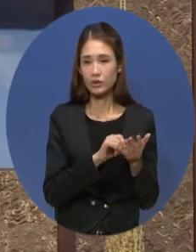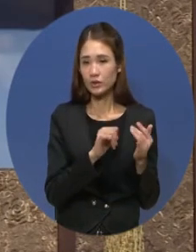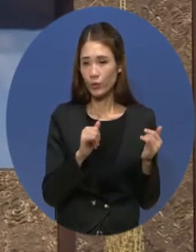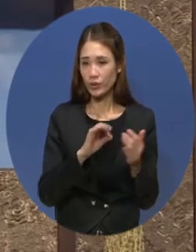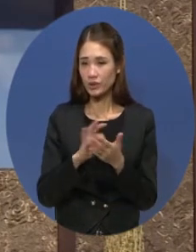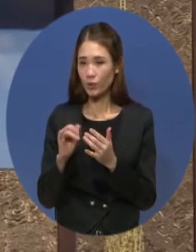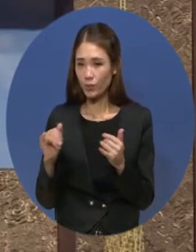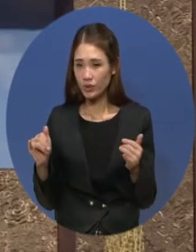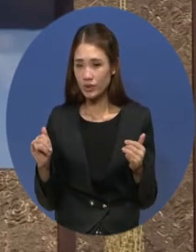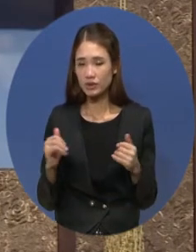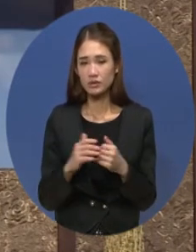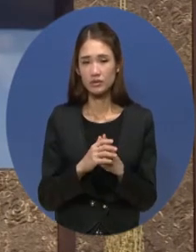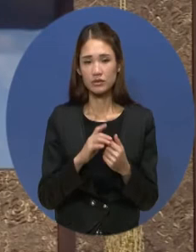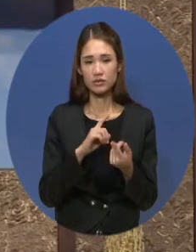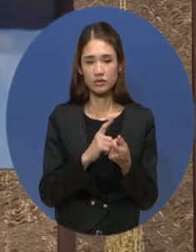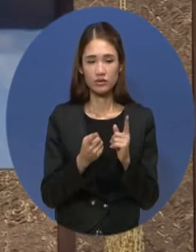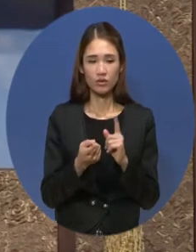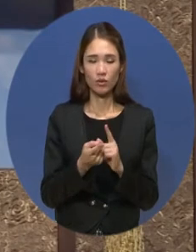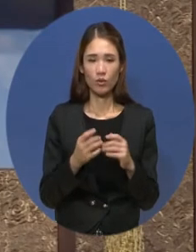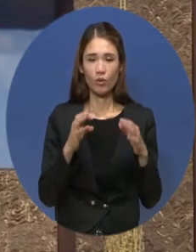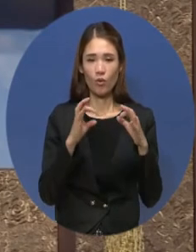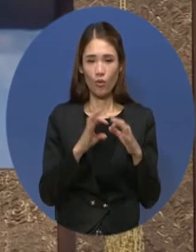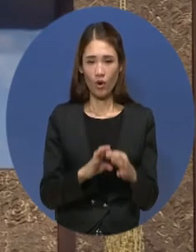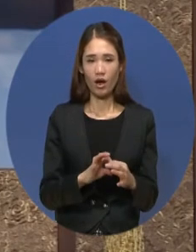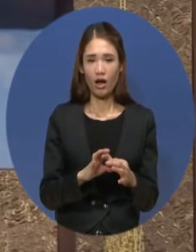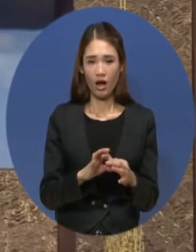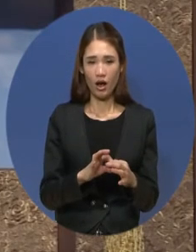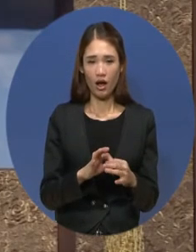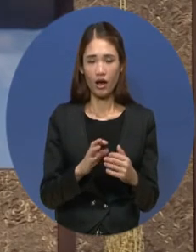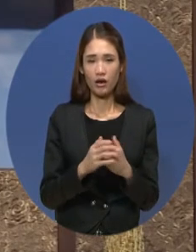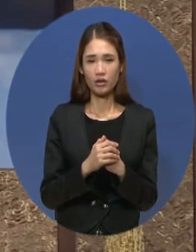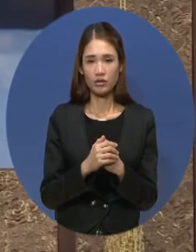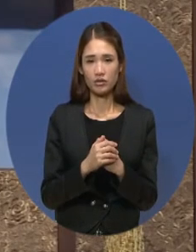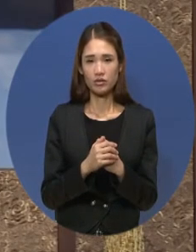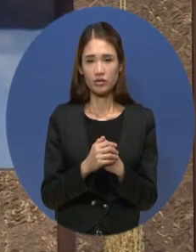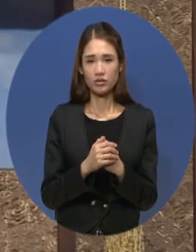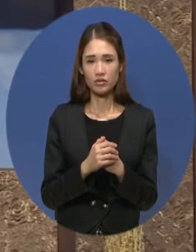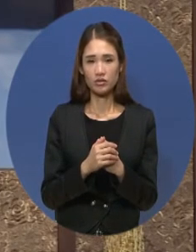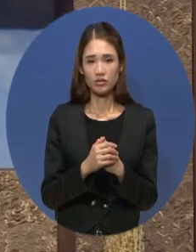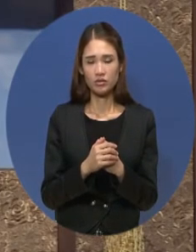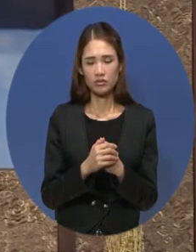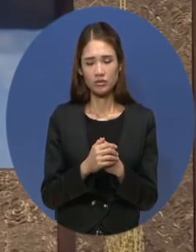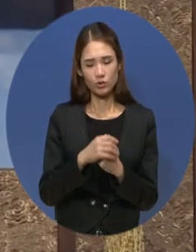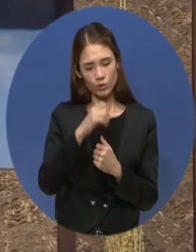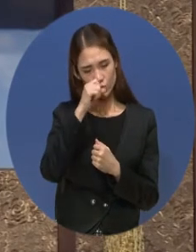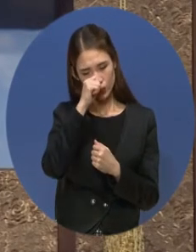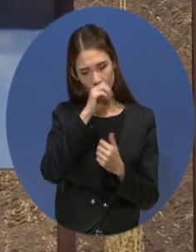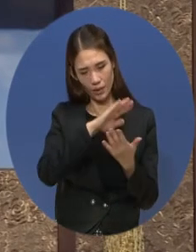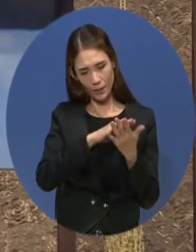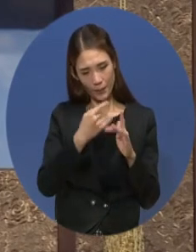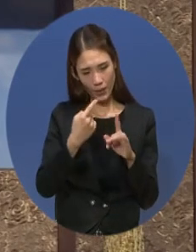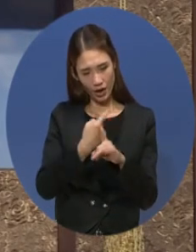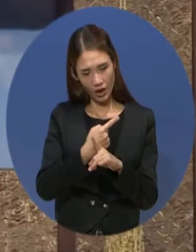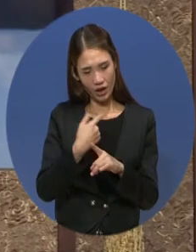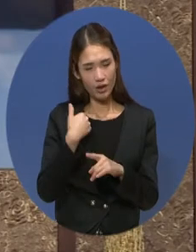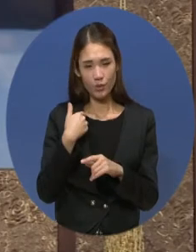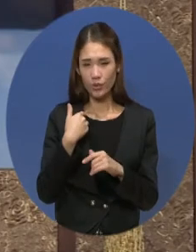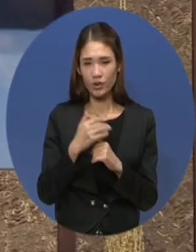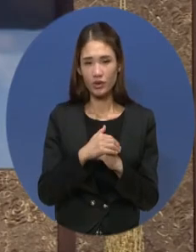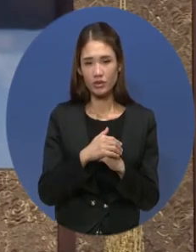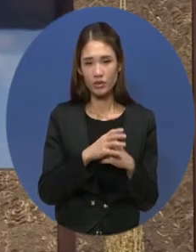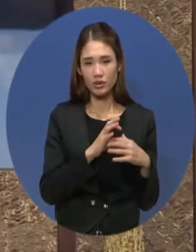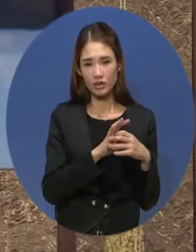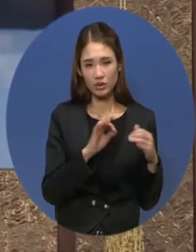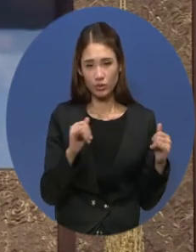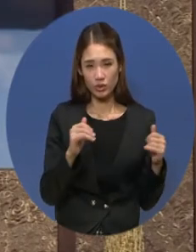용인과 이홍 인간의 관계는 그렇게 크게 렇게 뭐 좋아지지 않을 수도 있어요 하지만 이 용인과